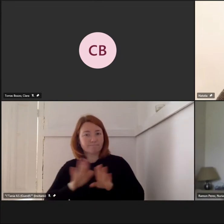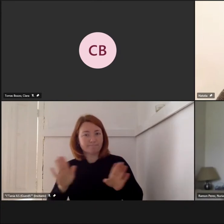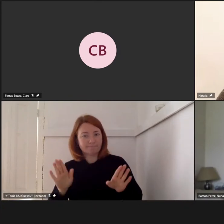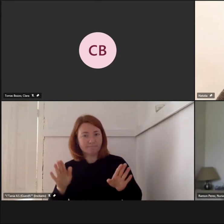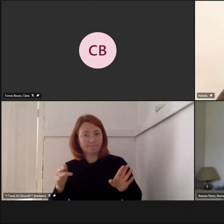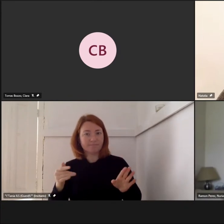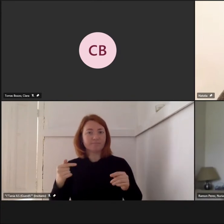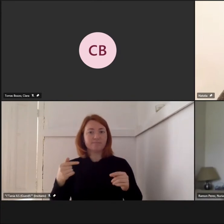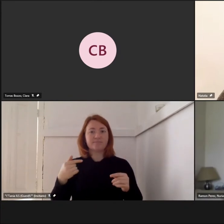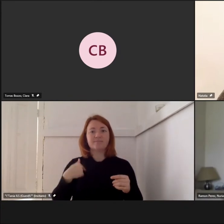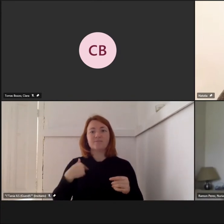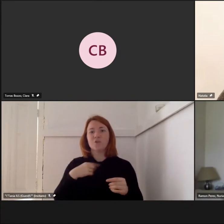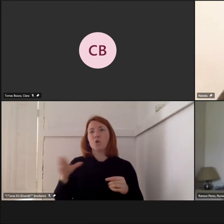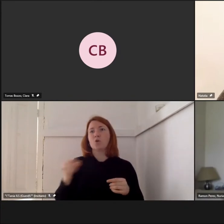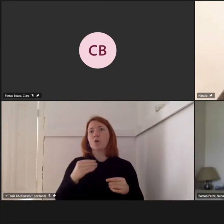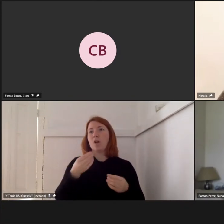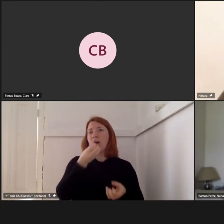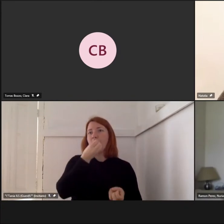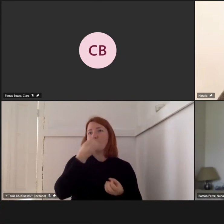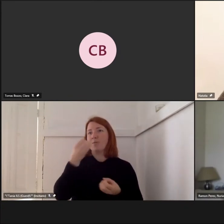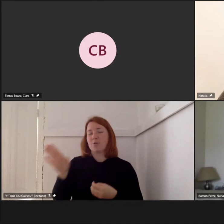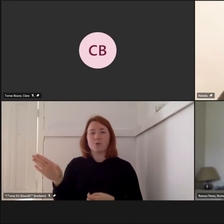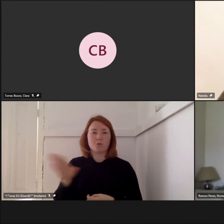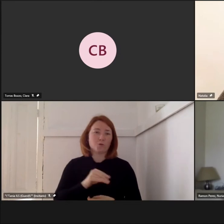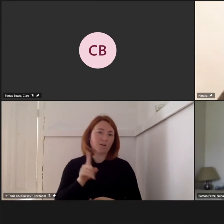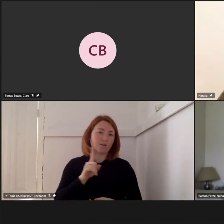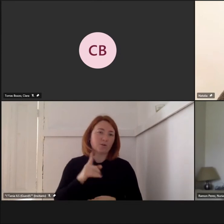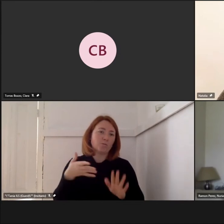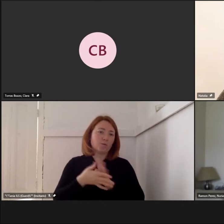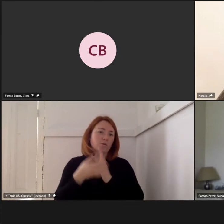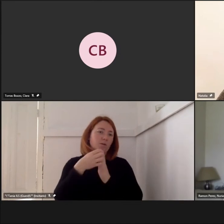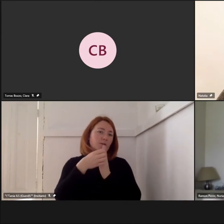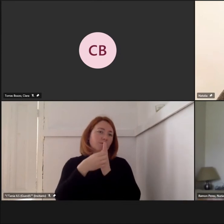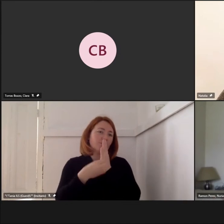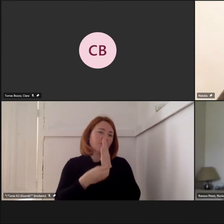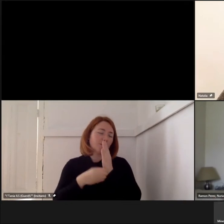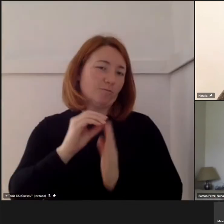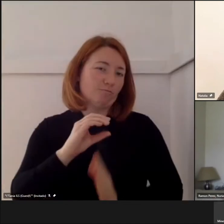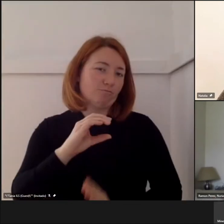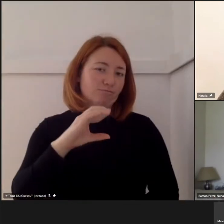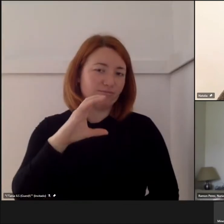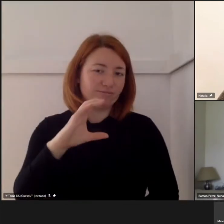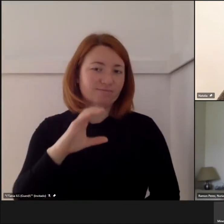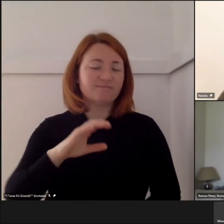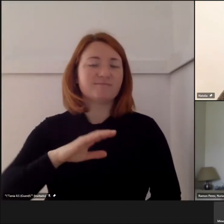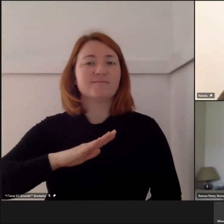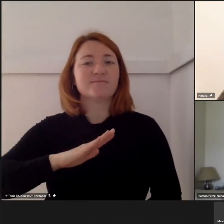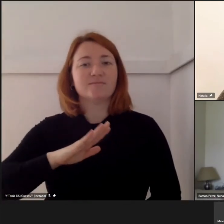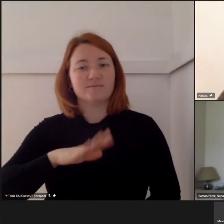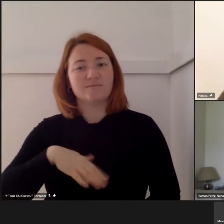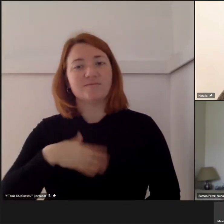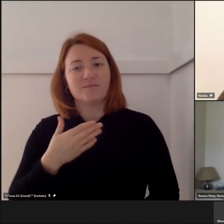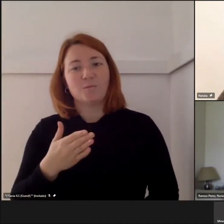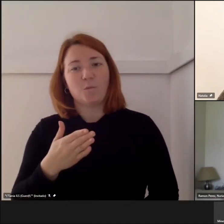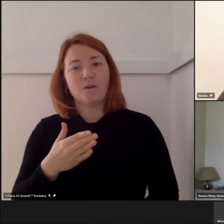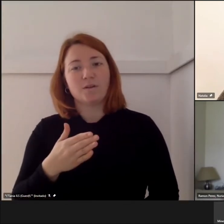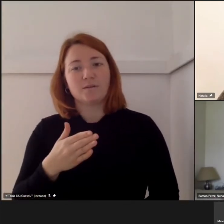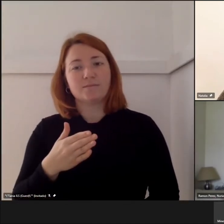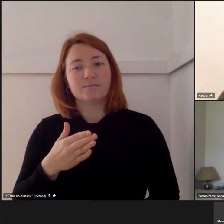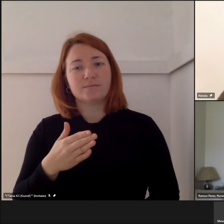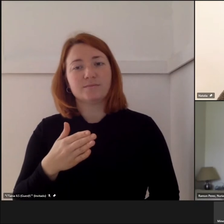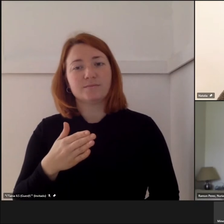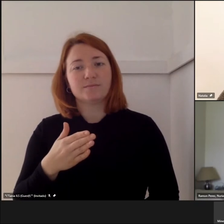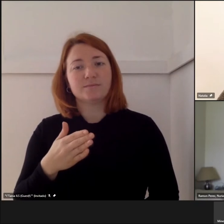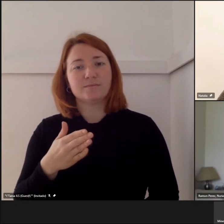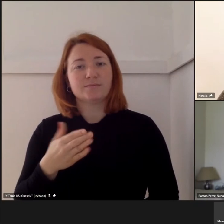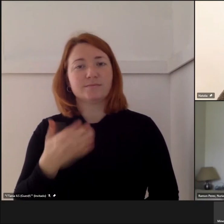reflectit totes les dades perquè el dossier naturalment és molt extens i, per tant, hi ha també la possibilitat d'ampliar, no, temporalment.